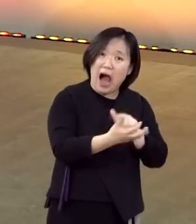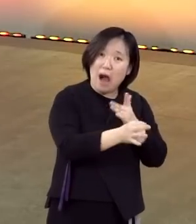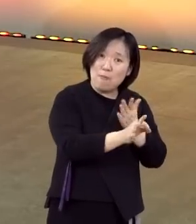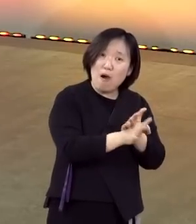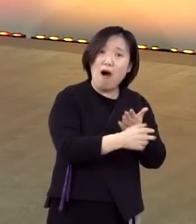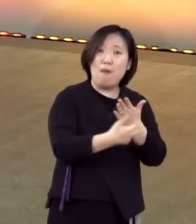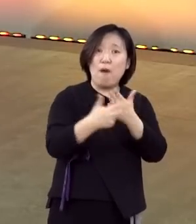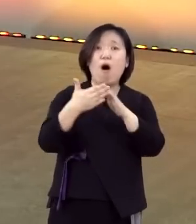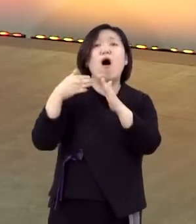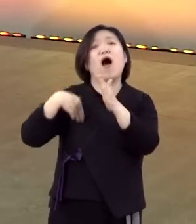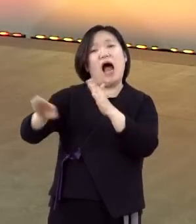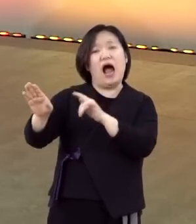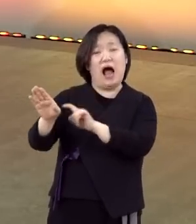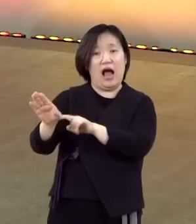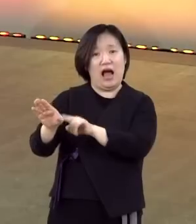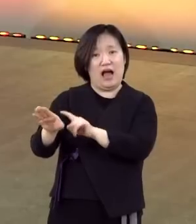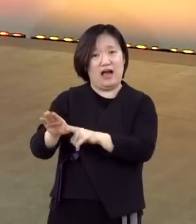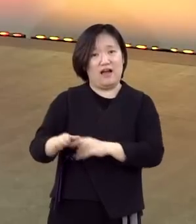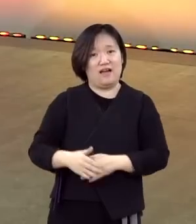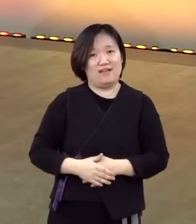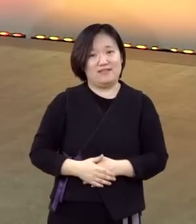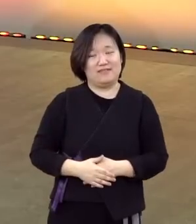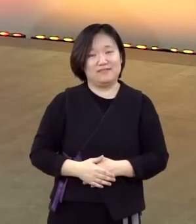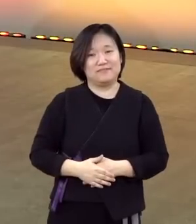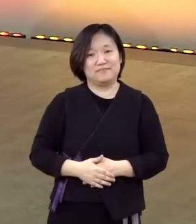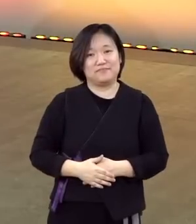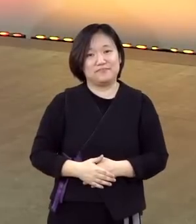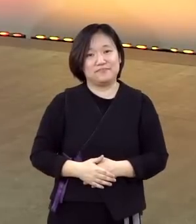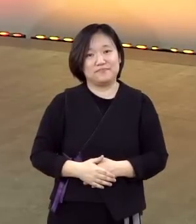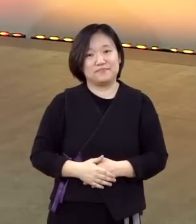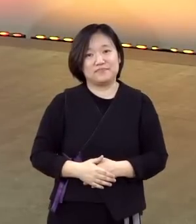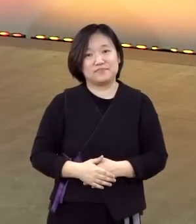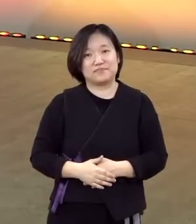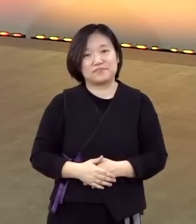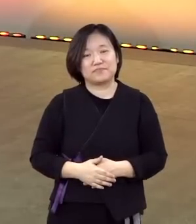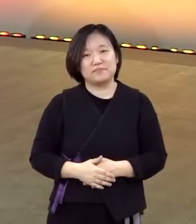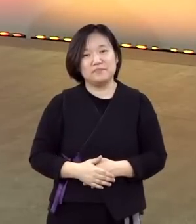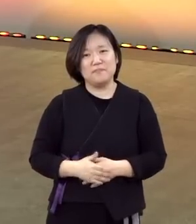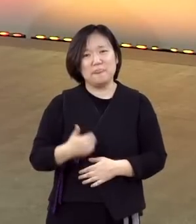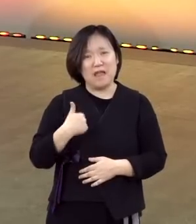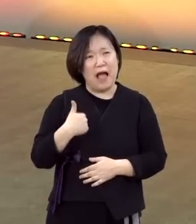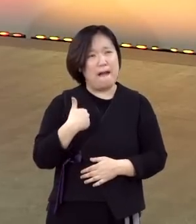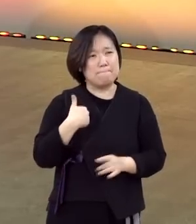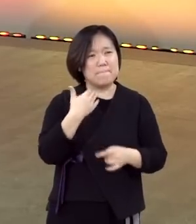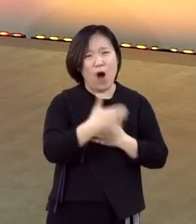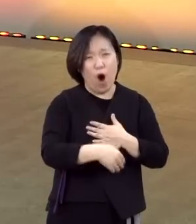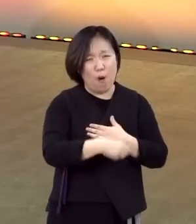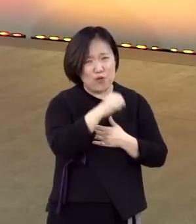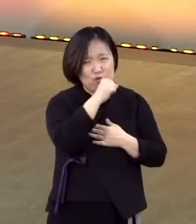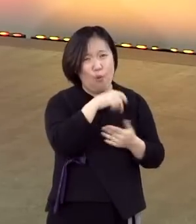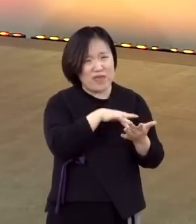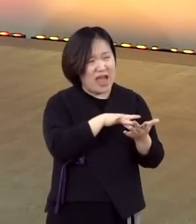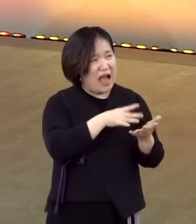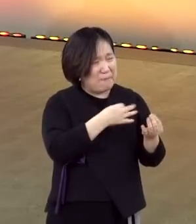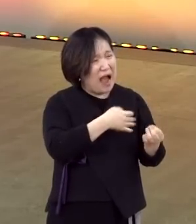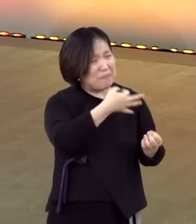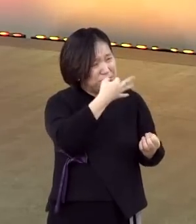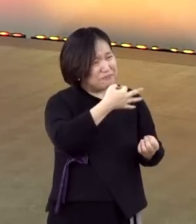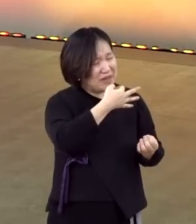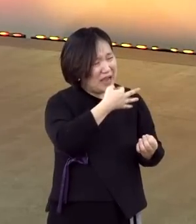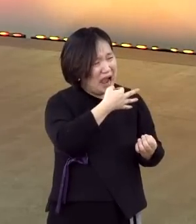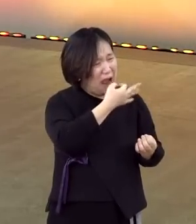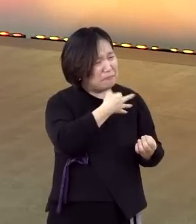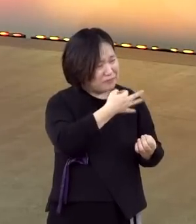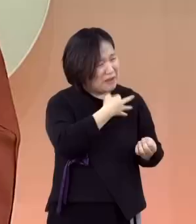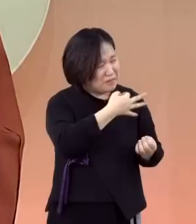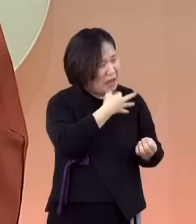아프면병원에가야한다고전에도말했지만, 이번에도다시한번그말을절실히느꼈습니다.몸에좋다는약을정말많이먹었는데 도기침이멈추지않았어요.